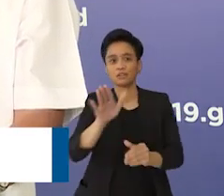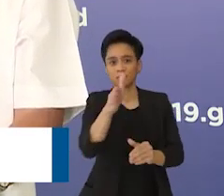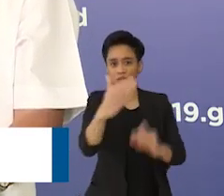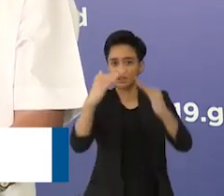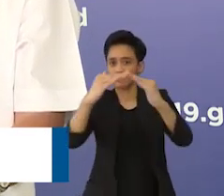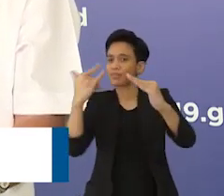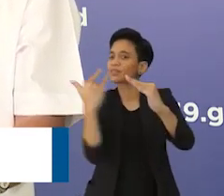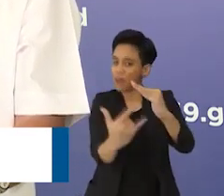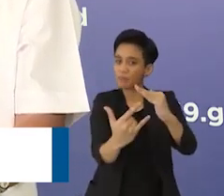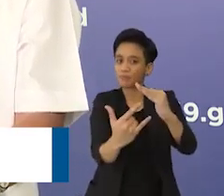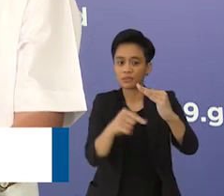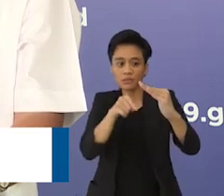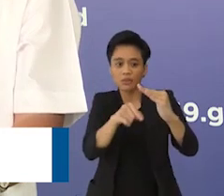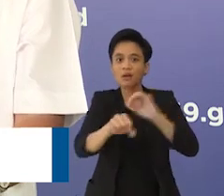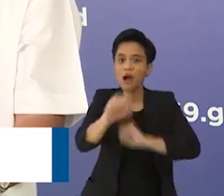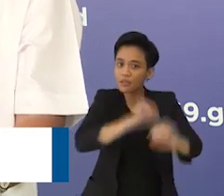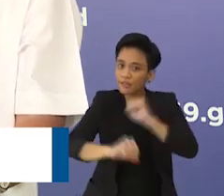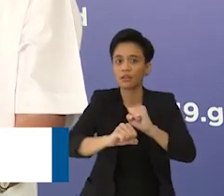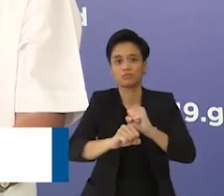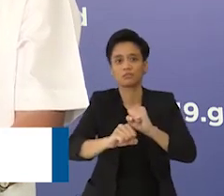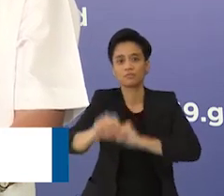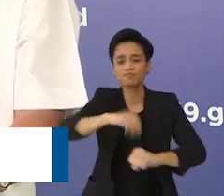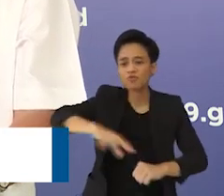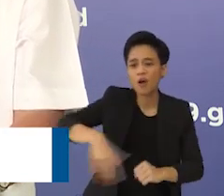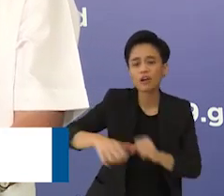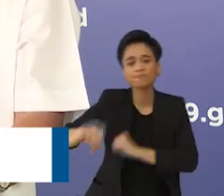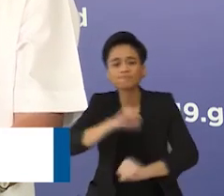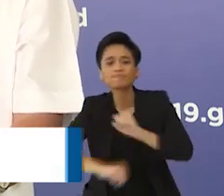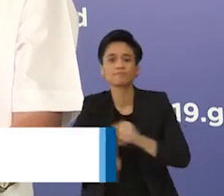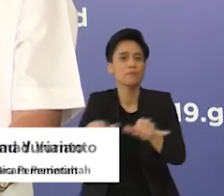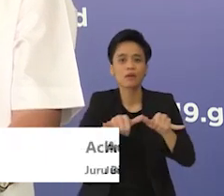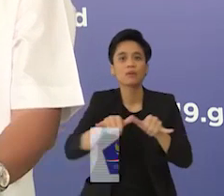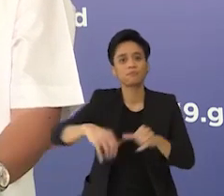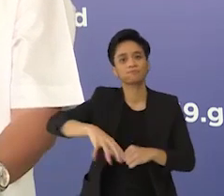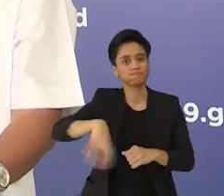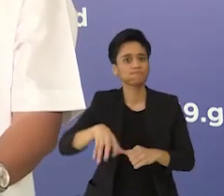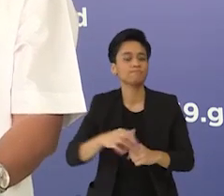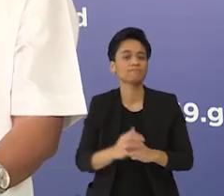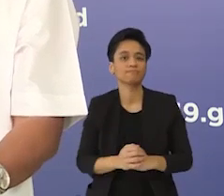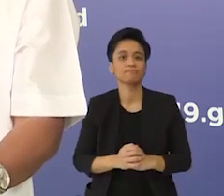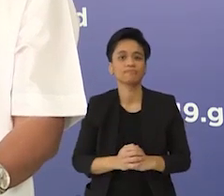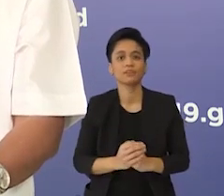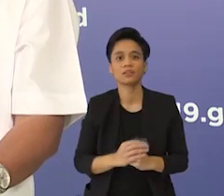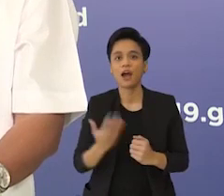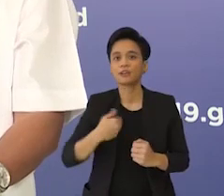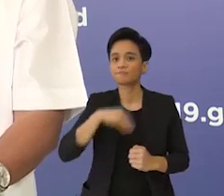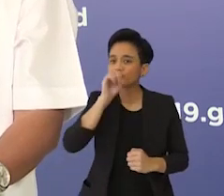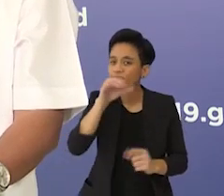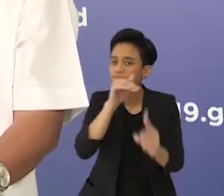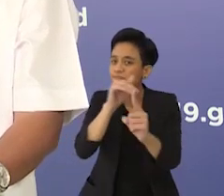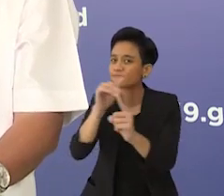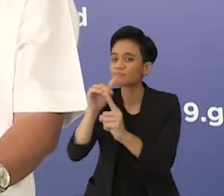Mari melakukan aktivitas bersama keluarga di rumah kami Ingatkan bahwa pada periode sekarang ini